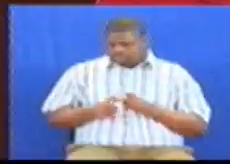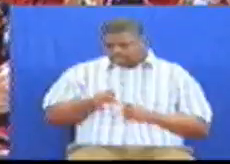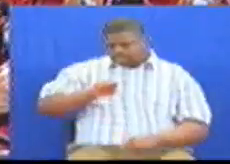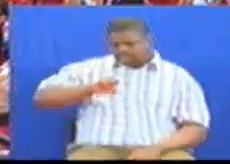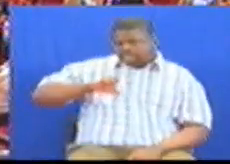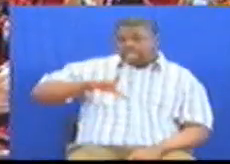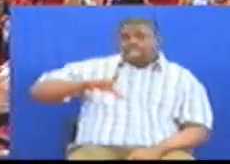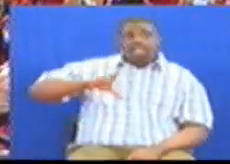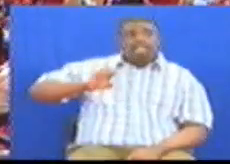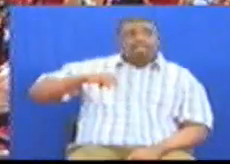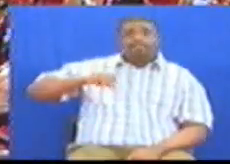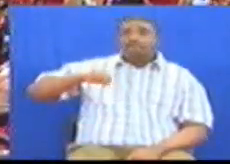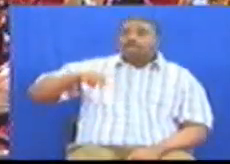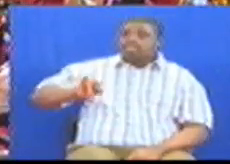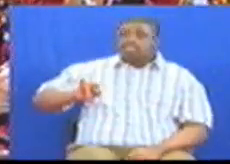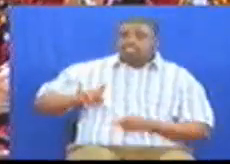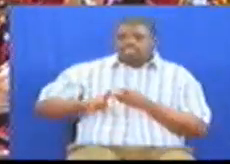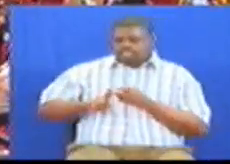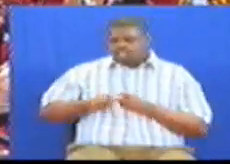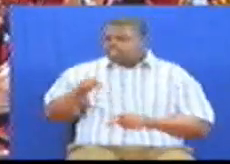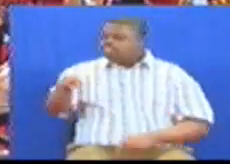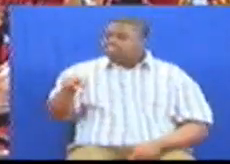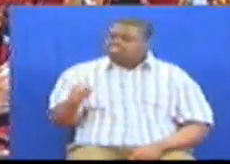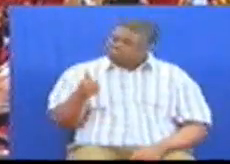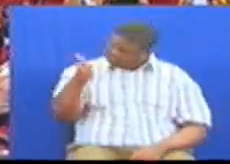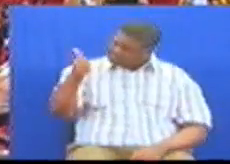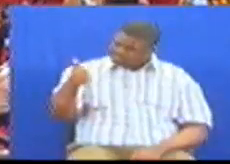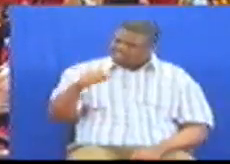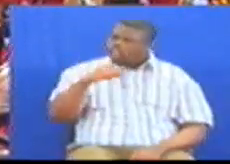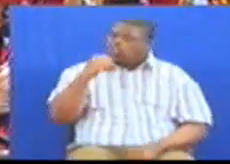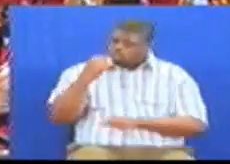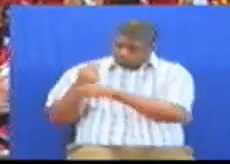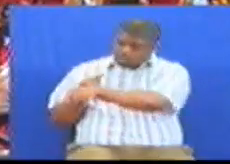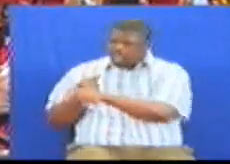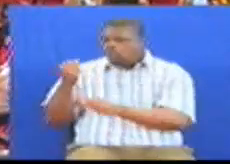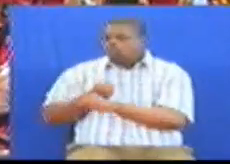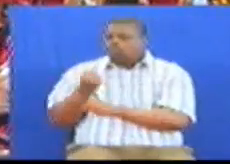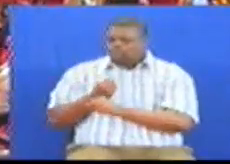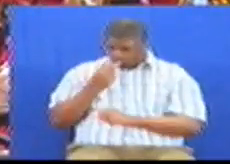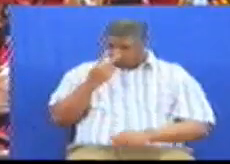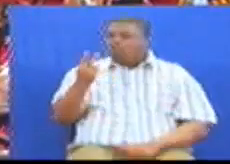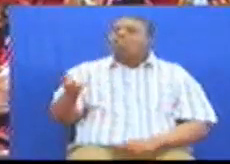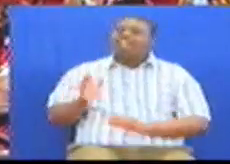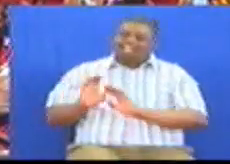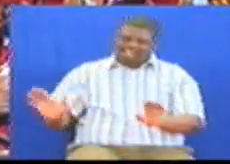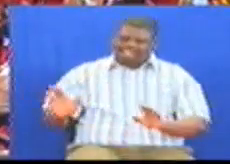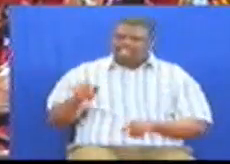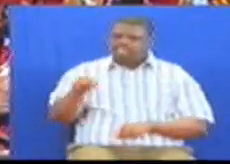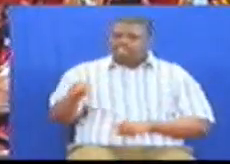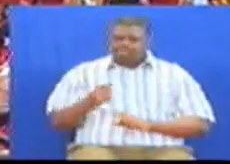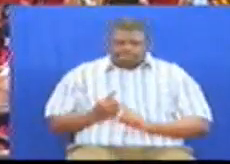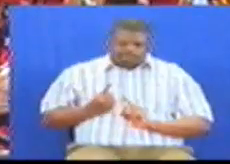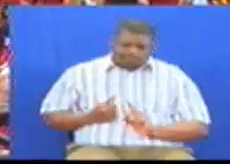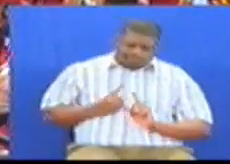Rais TAMISEMI. Kwa kweli unatosha na shughuli zako tunaziona. Umekuwa